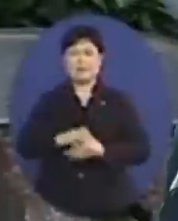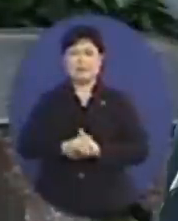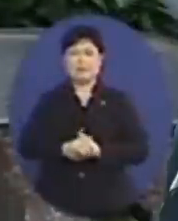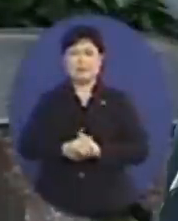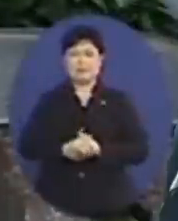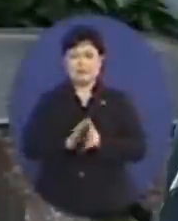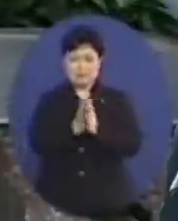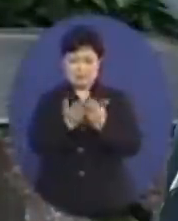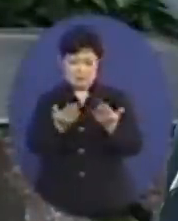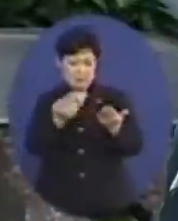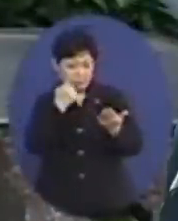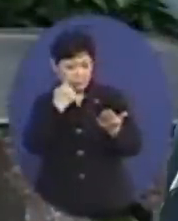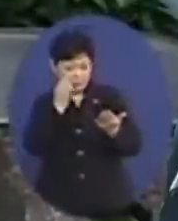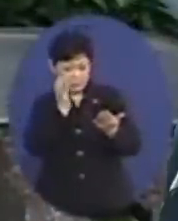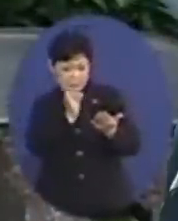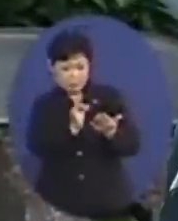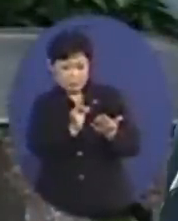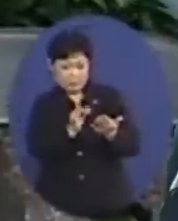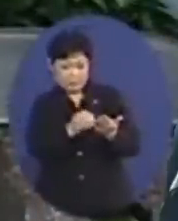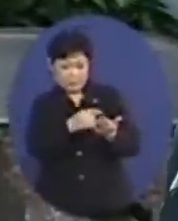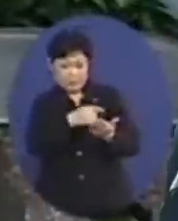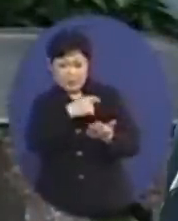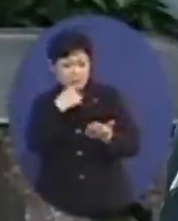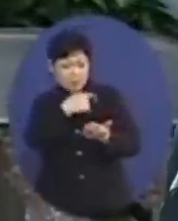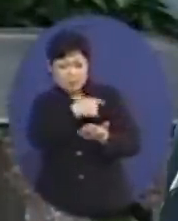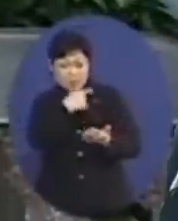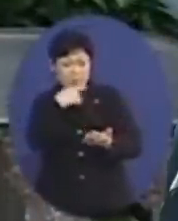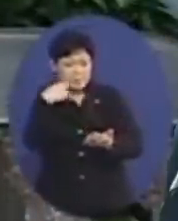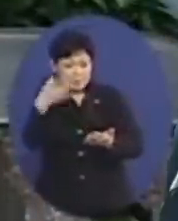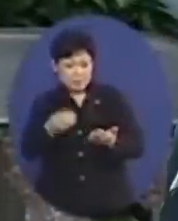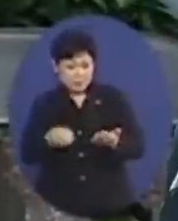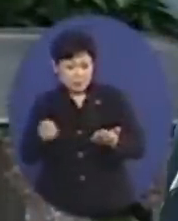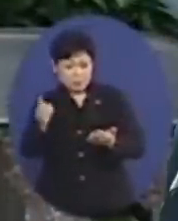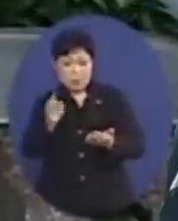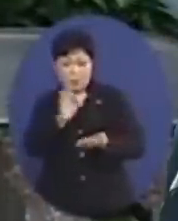장부를 보십시오. 빚이 없지 않습니까? 내가 다 청산했는데요.